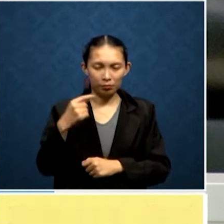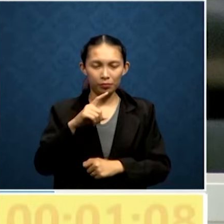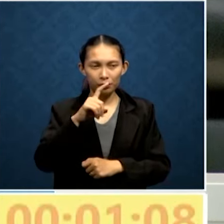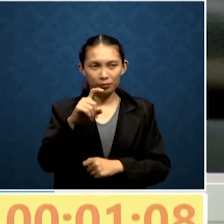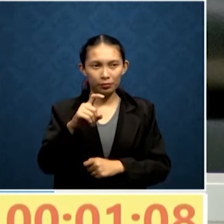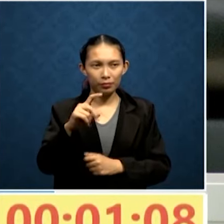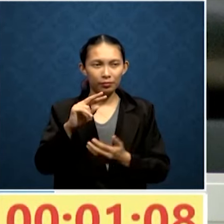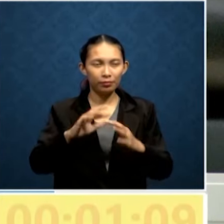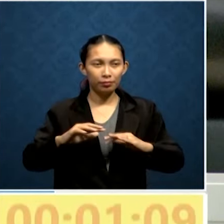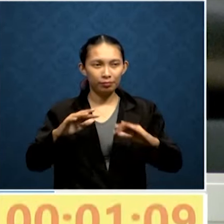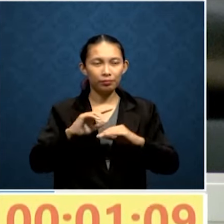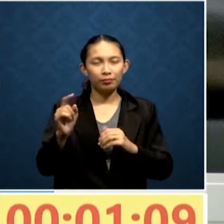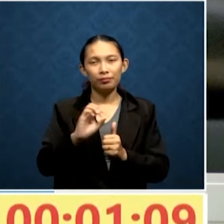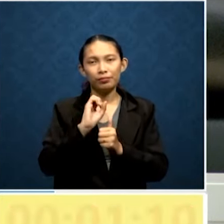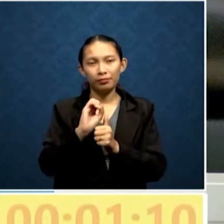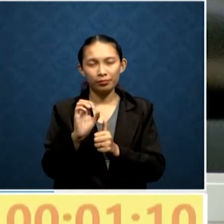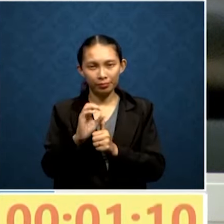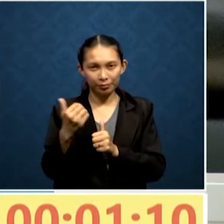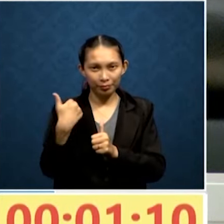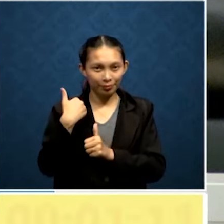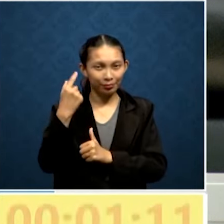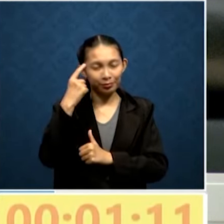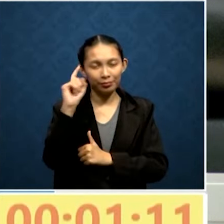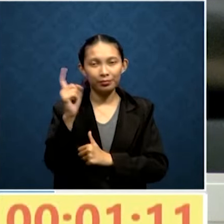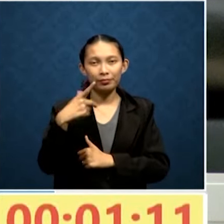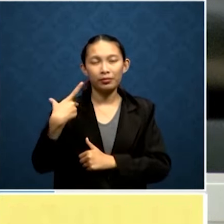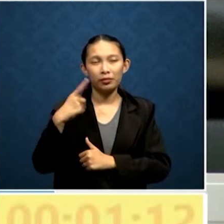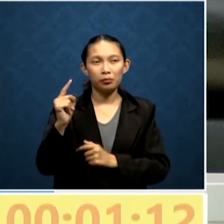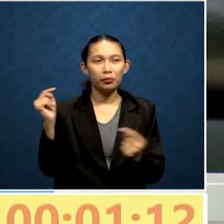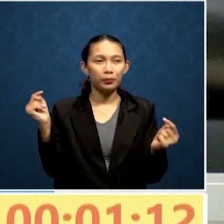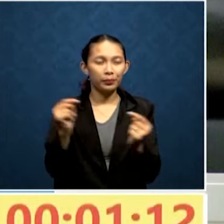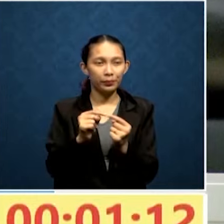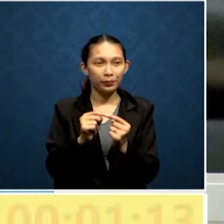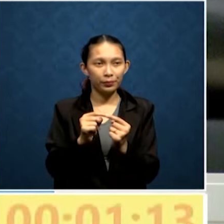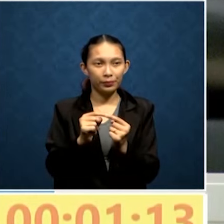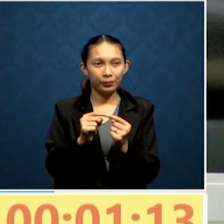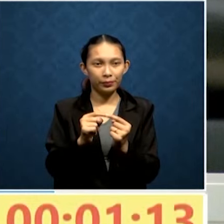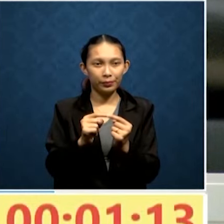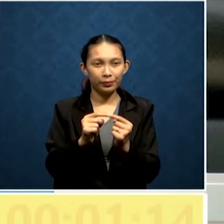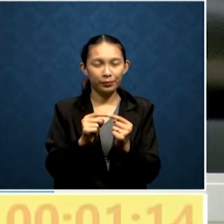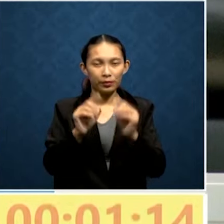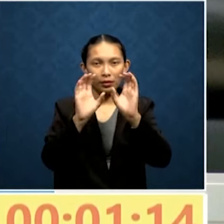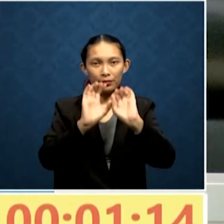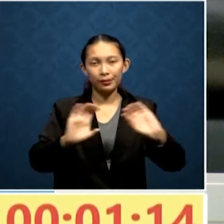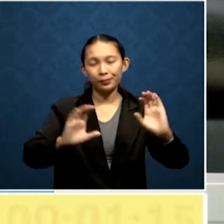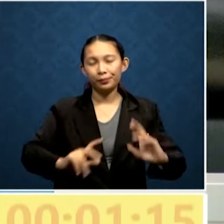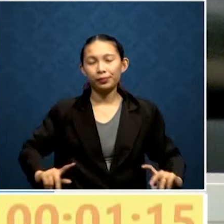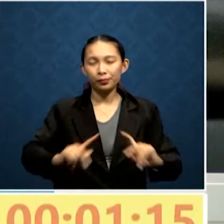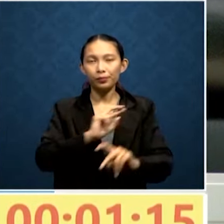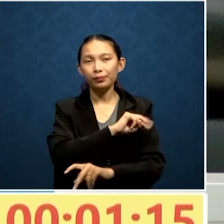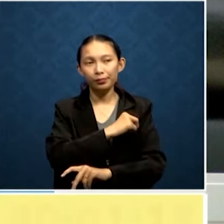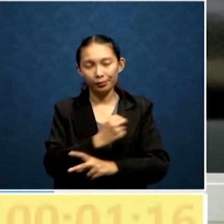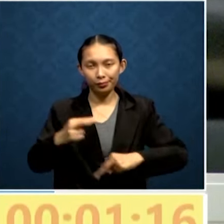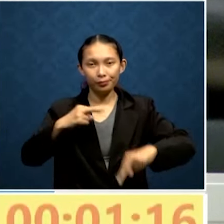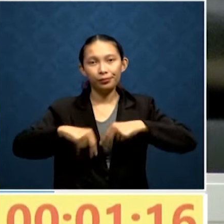เหมือนเชิงแนะนำและก็คิดว่าจะเป็นประโยชน์ต่อ ข้าราชการของกระทรวงสาธารณสุขและการดู